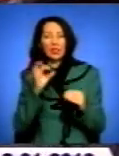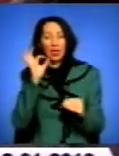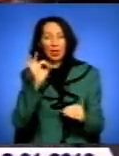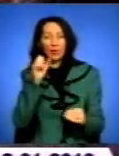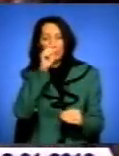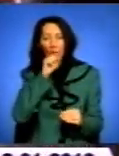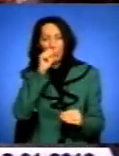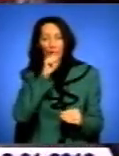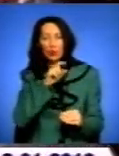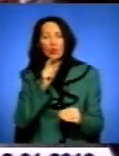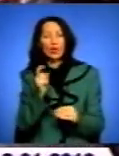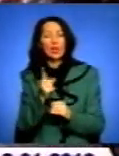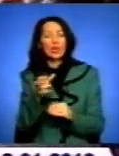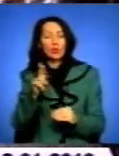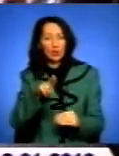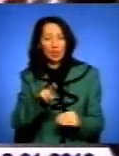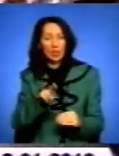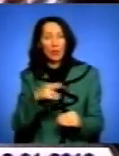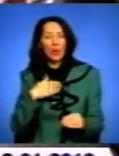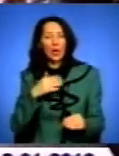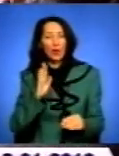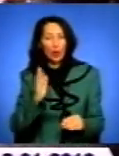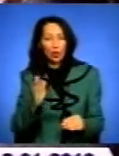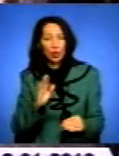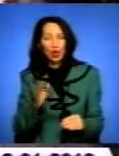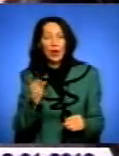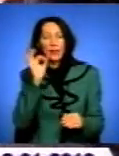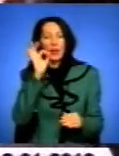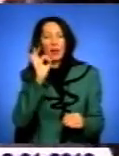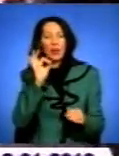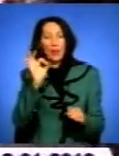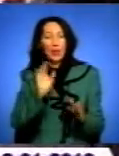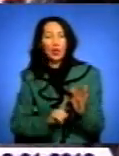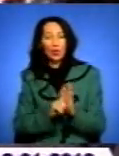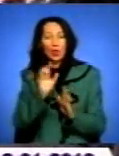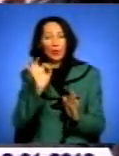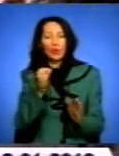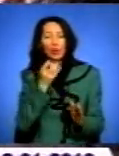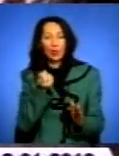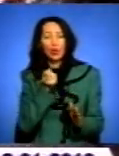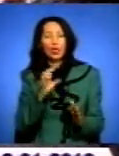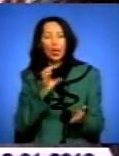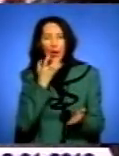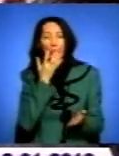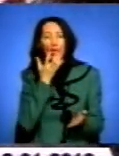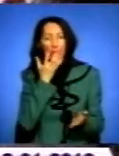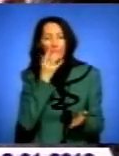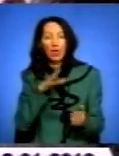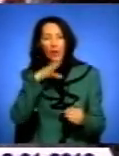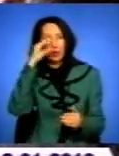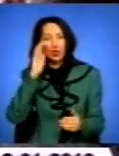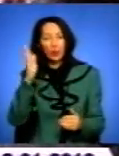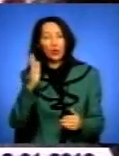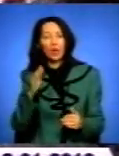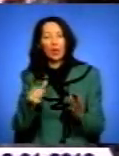морозу. З 11 січня ми прогнозуємо, що температура повітря дещо підвищиться, і вночі вона буде в межах